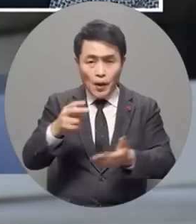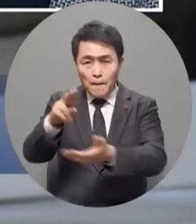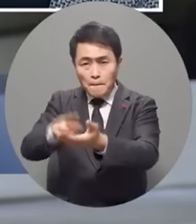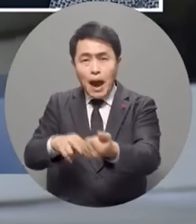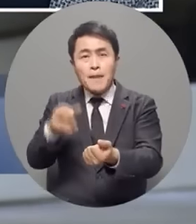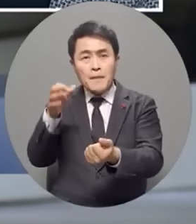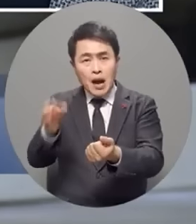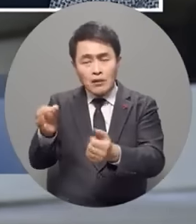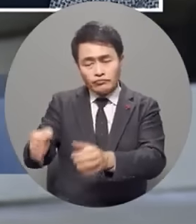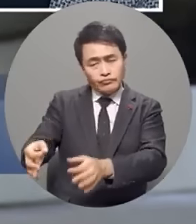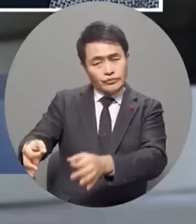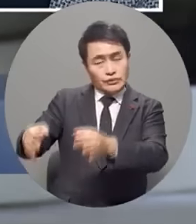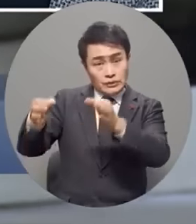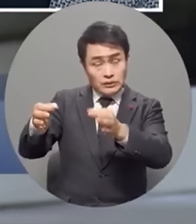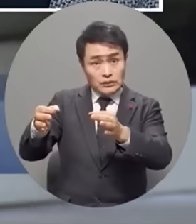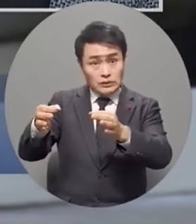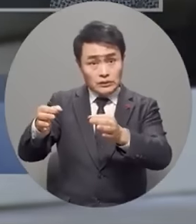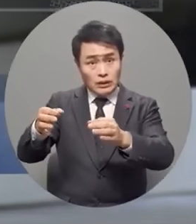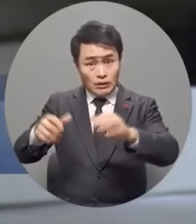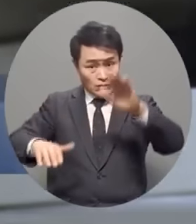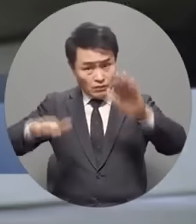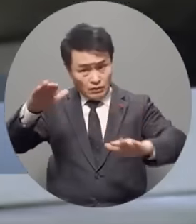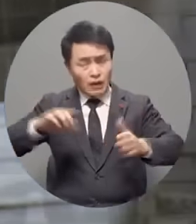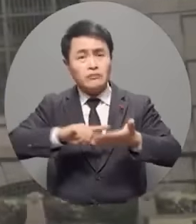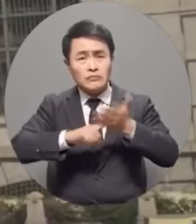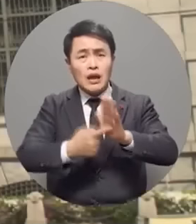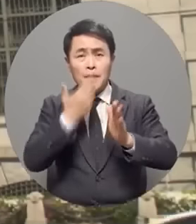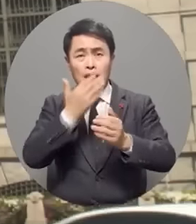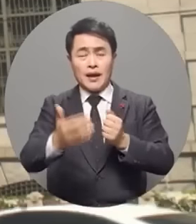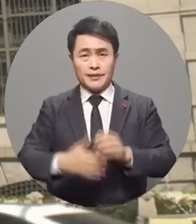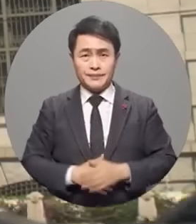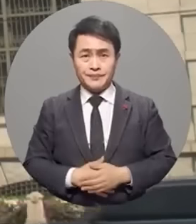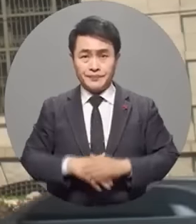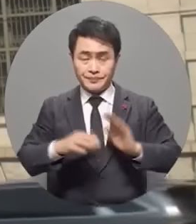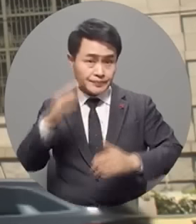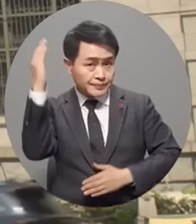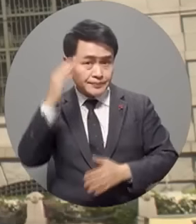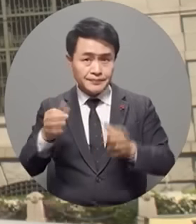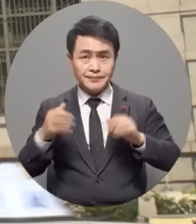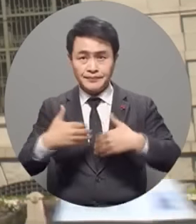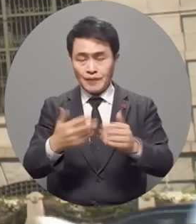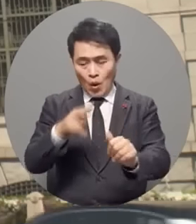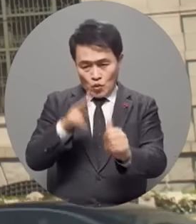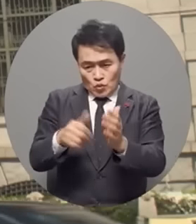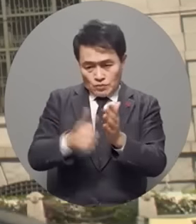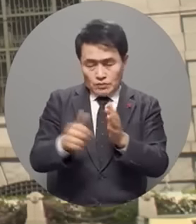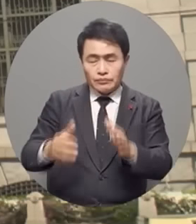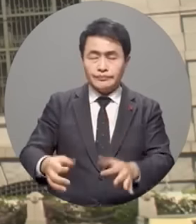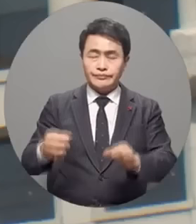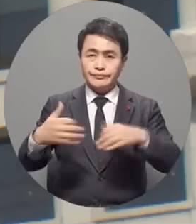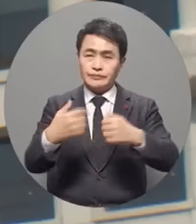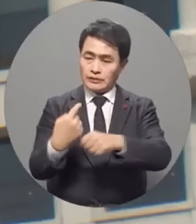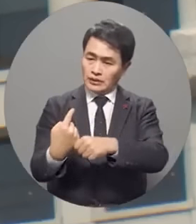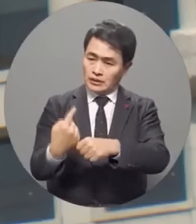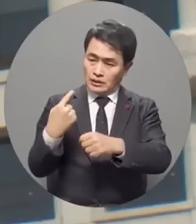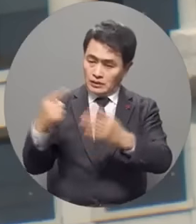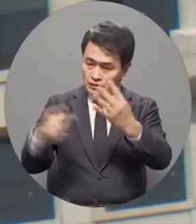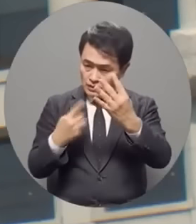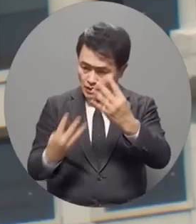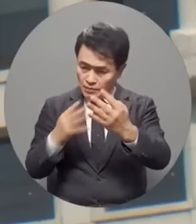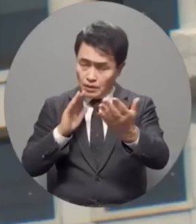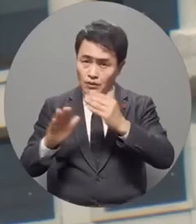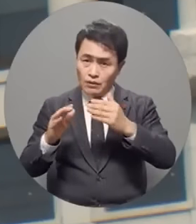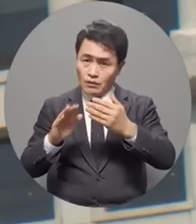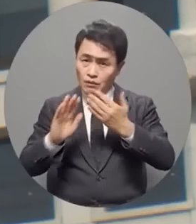가격 인상 요인으로 시차를 두고 작용할 가능성이 있고 한국은행도 소비자 물가 상승률이 내년 4, 4분기